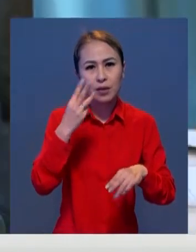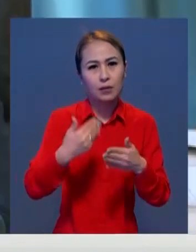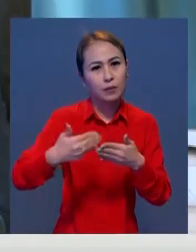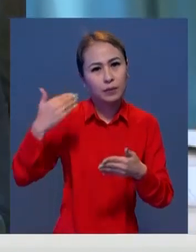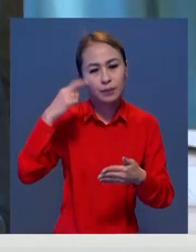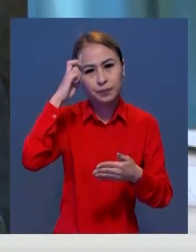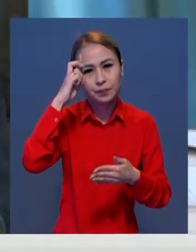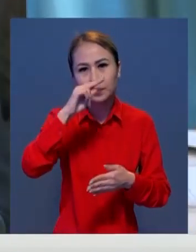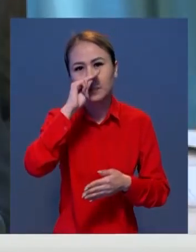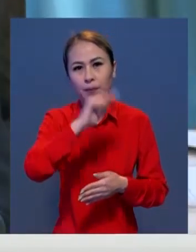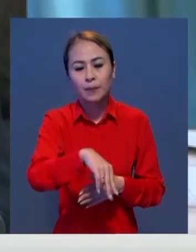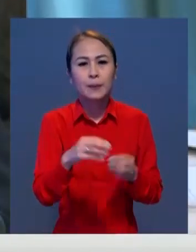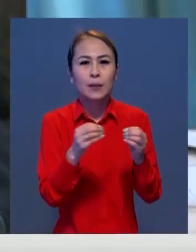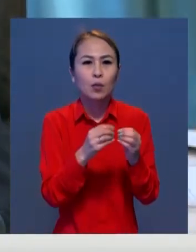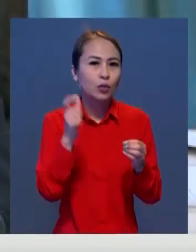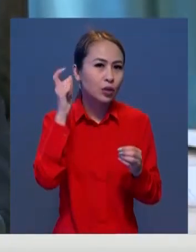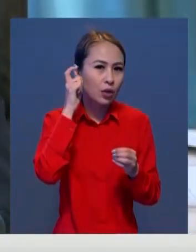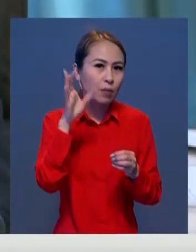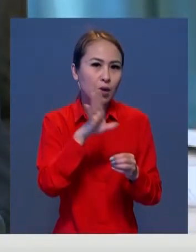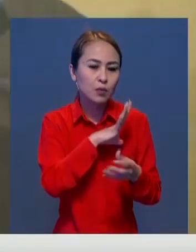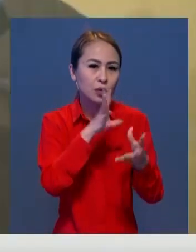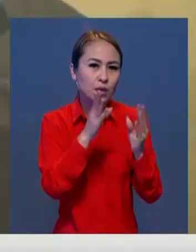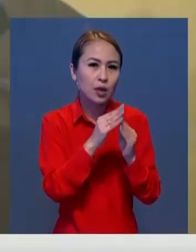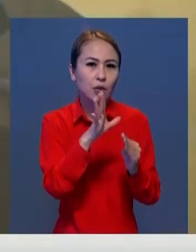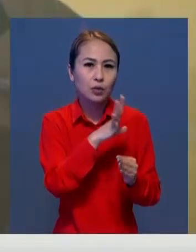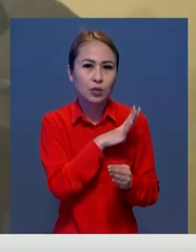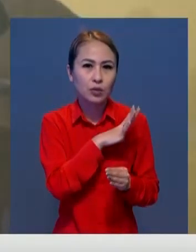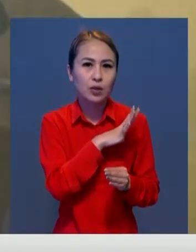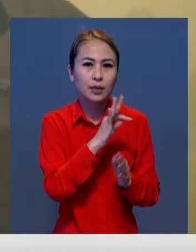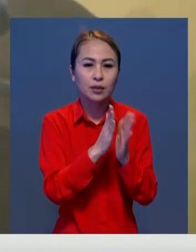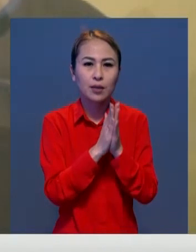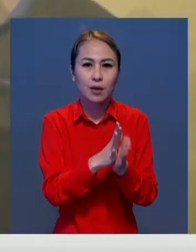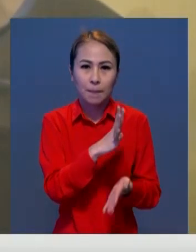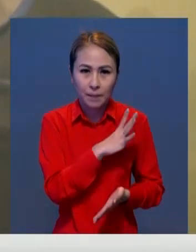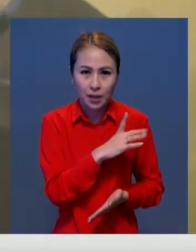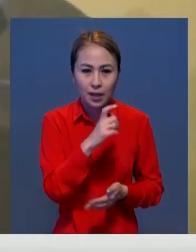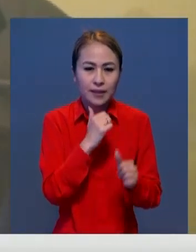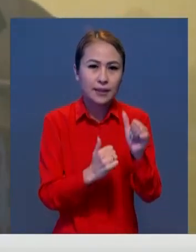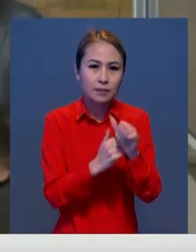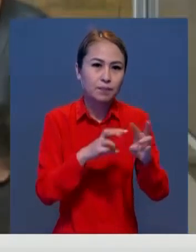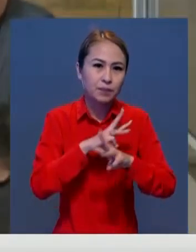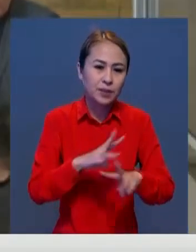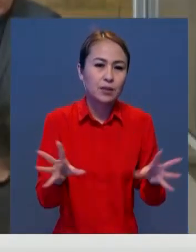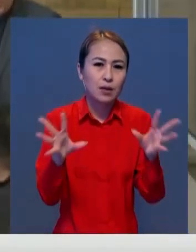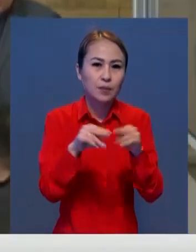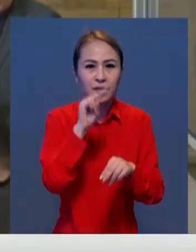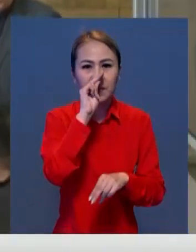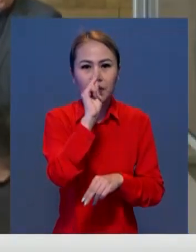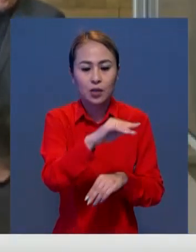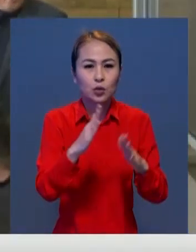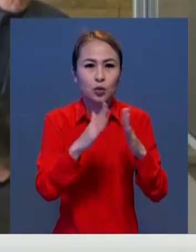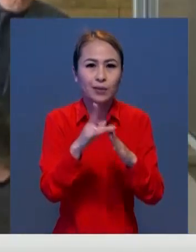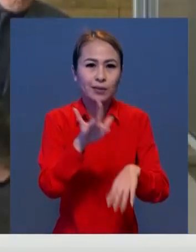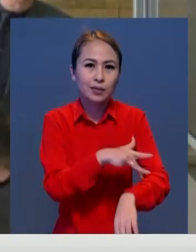бұрын мемлекеттік айыптаушы Шкарупаны 10 жылға бас бостандығынан айыруды сұраған еді. Экс-вице-министрмен қатар айыпталған тұрғын үй